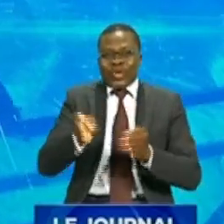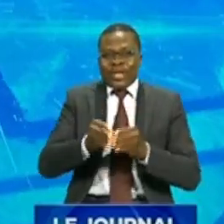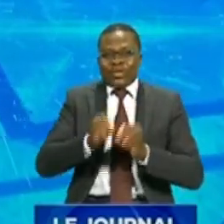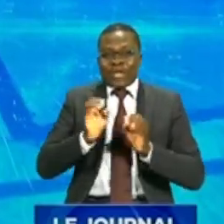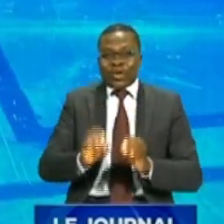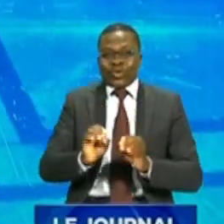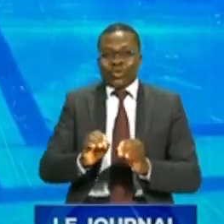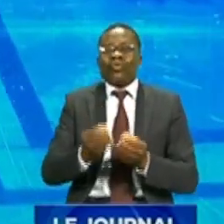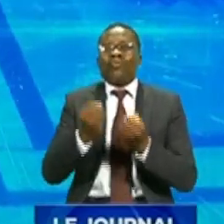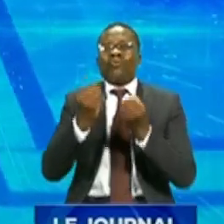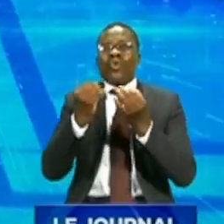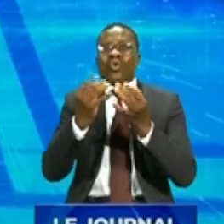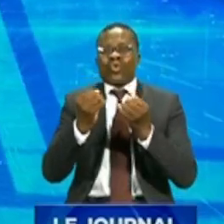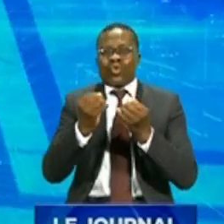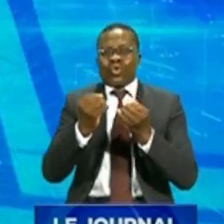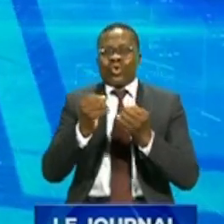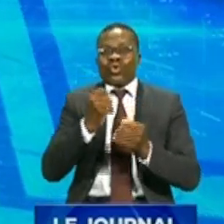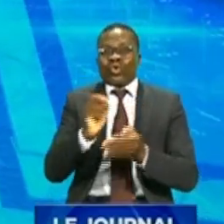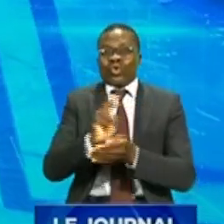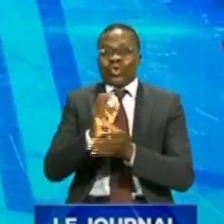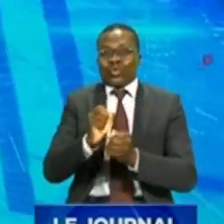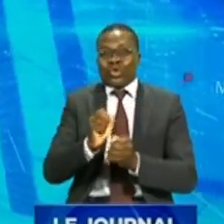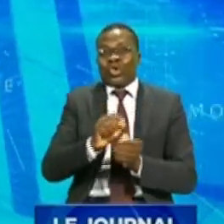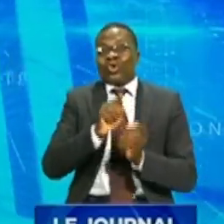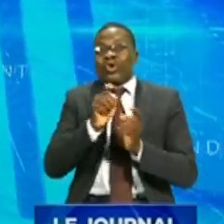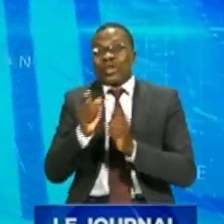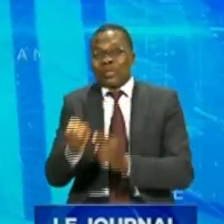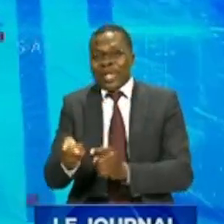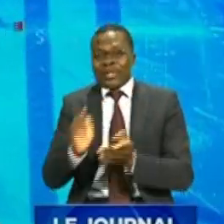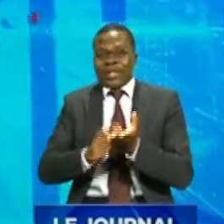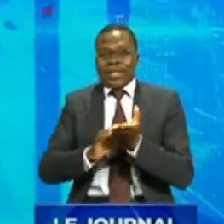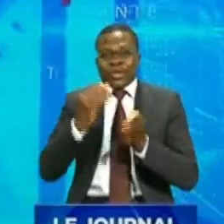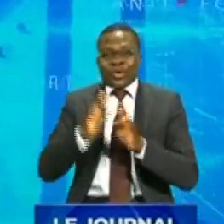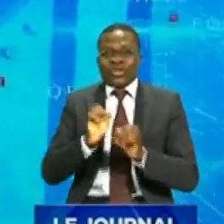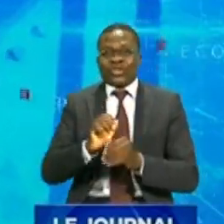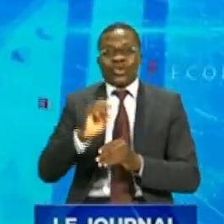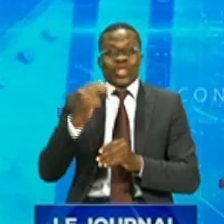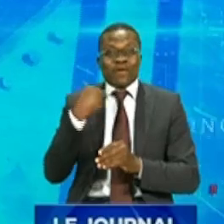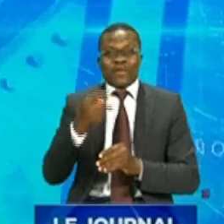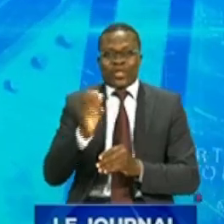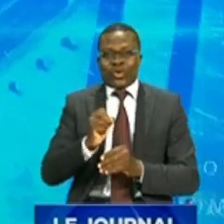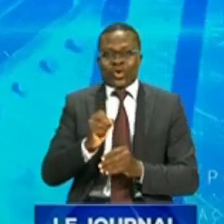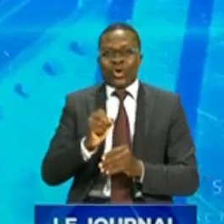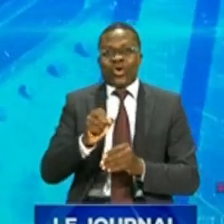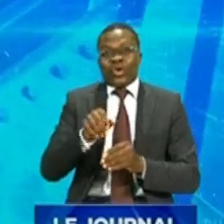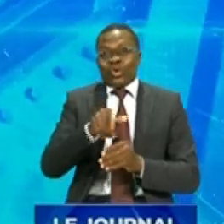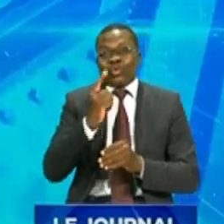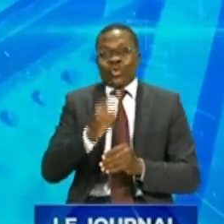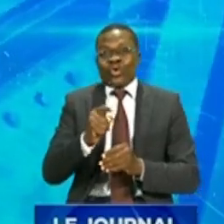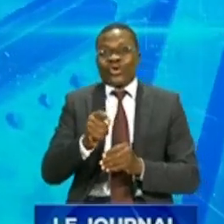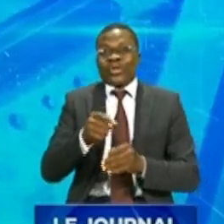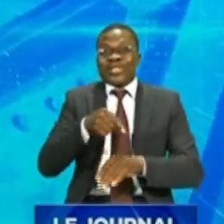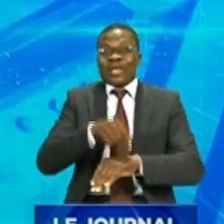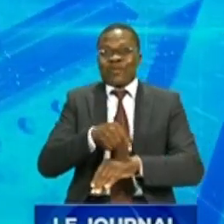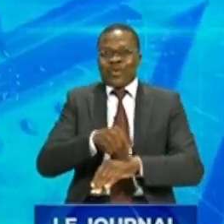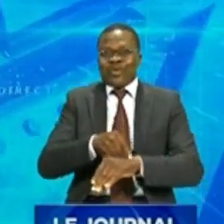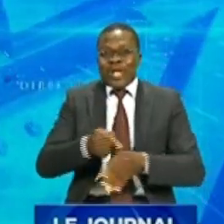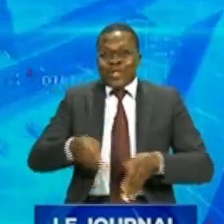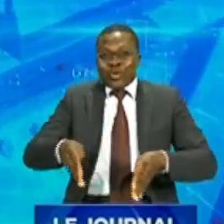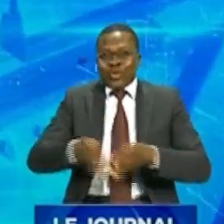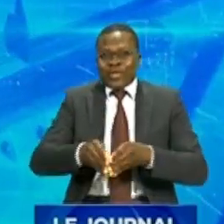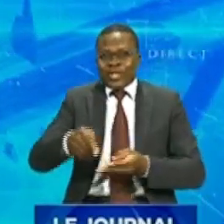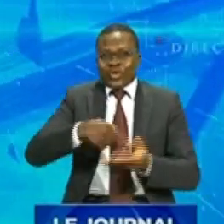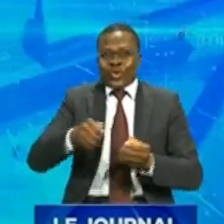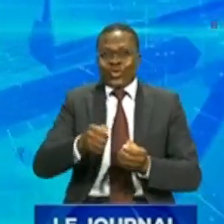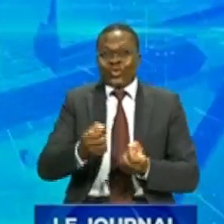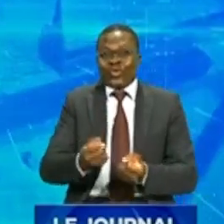Cotonou plusieurs de nos reporters que nous retrouvons à l'école des sourds de Vedoko Zezoumain pour des instants de mobilisation autour